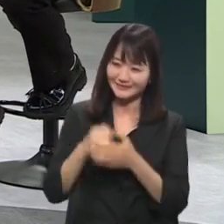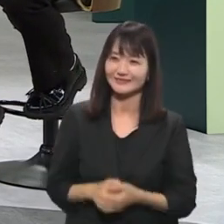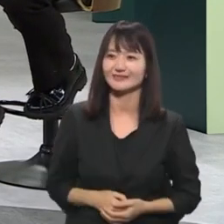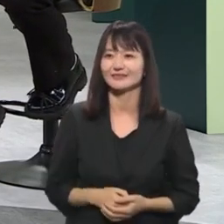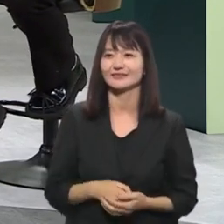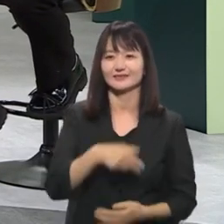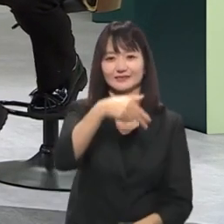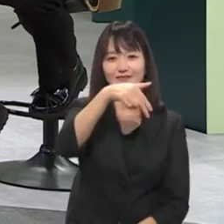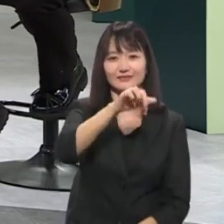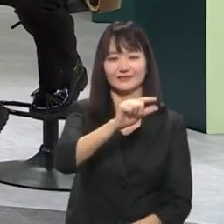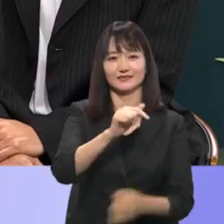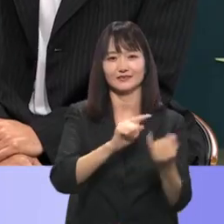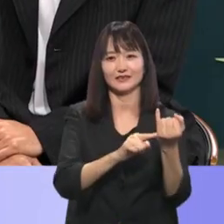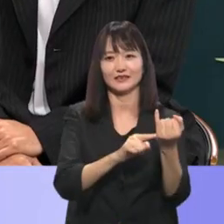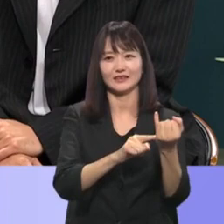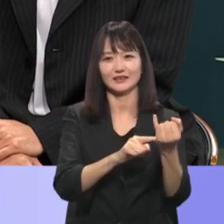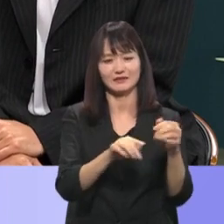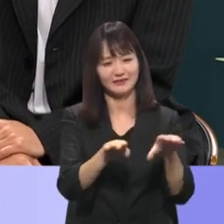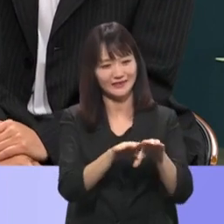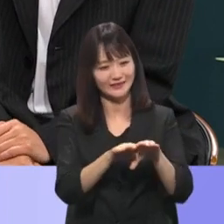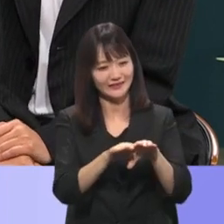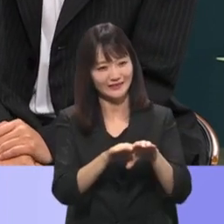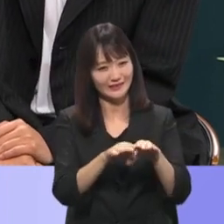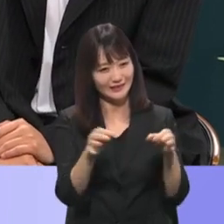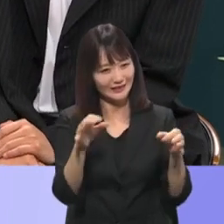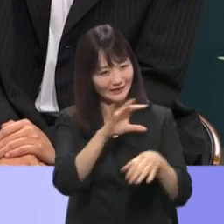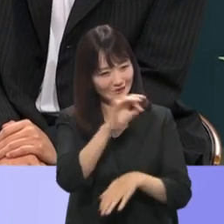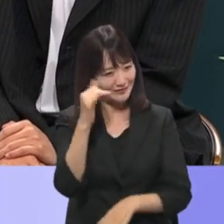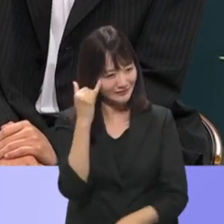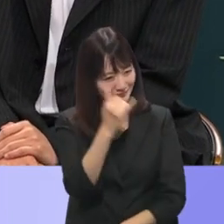지윤이가 불가피하게 못 나올 때 한번 연락드리겠습니다